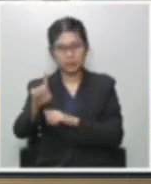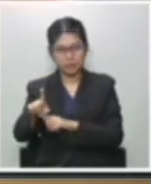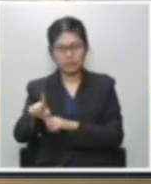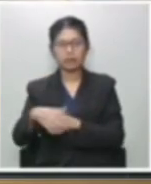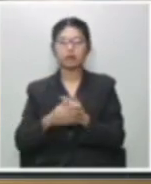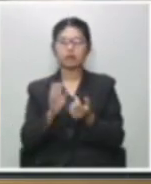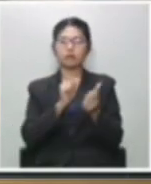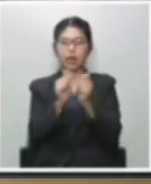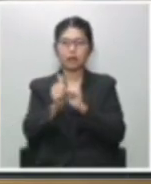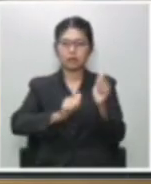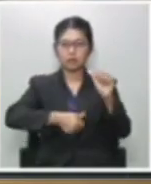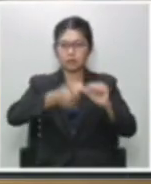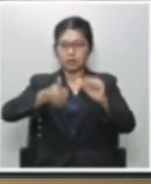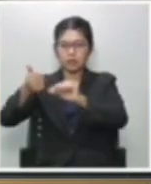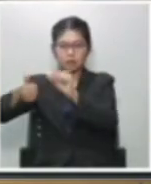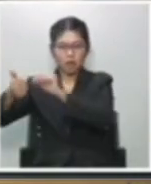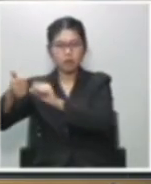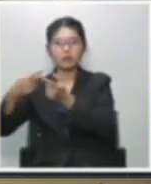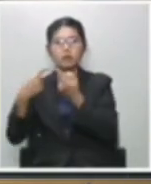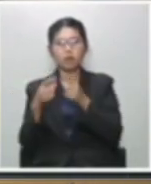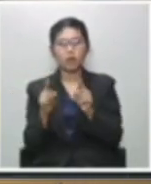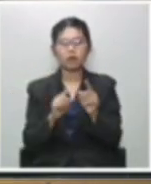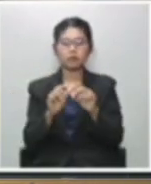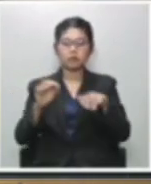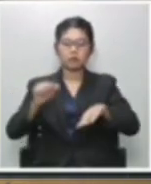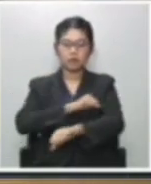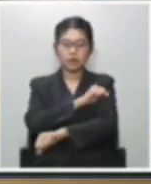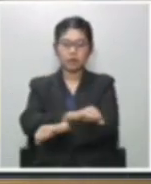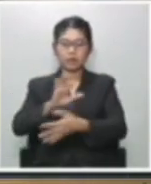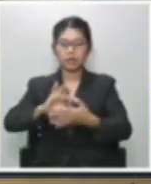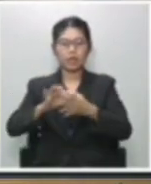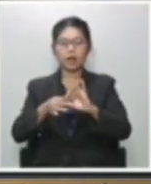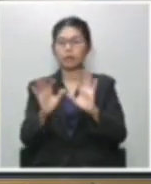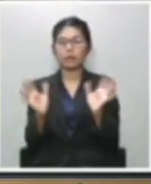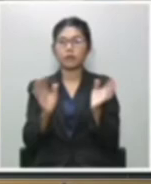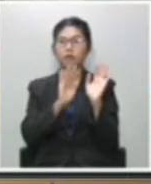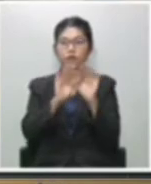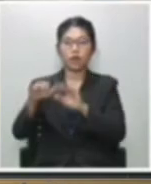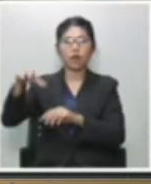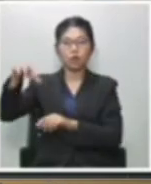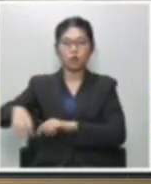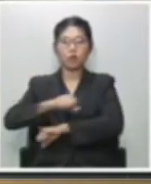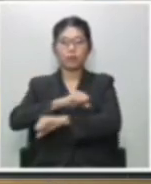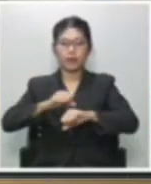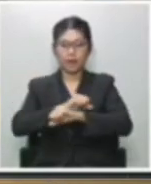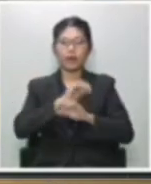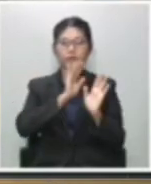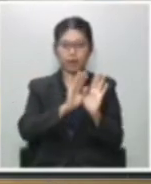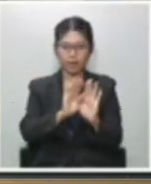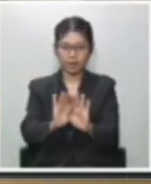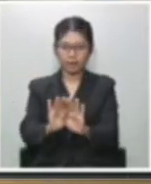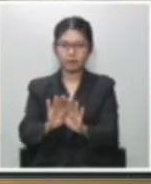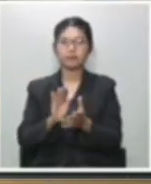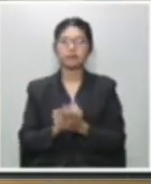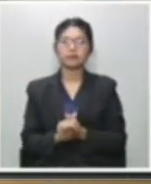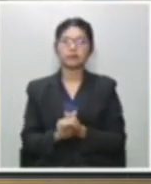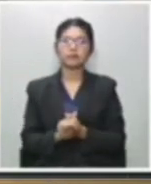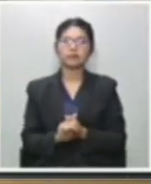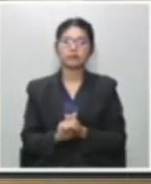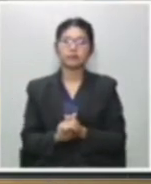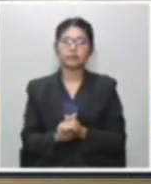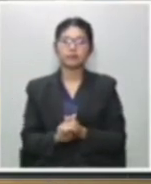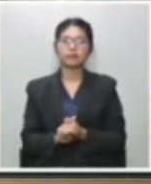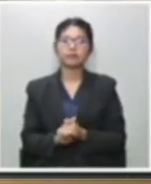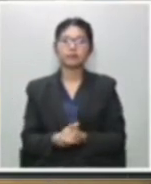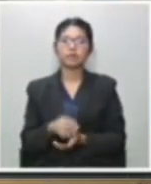ต่วันนี้ไม่มีสนามกีฬาที่สมบูรณ์นะครับก็เลยฝากไปยังกรมพละศึกษาซึ่งมีส่วนเกี่ยวข้องแล้วก็ได้ไป